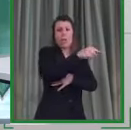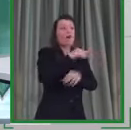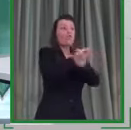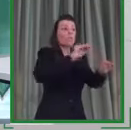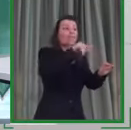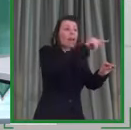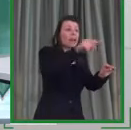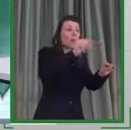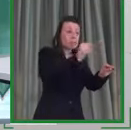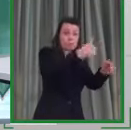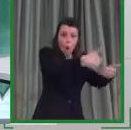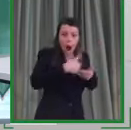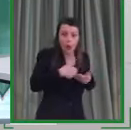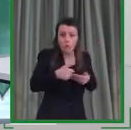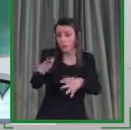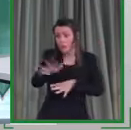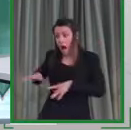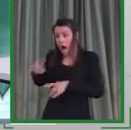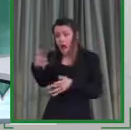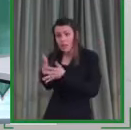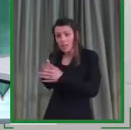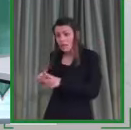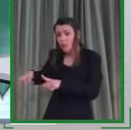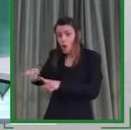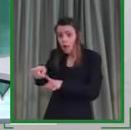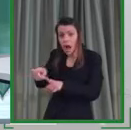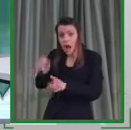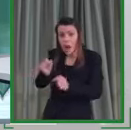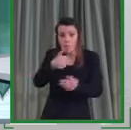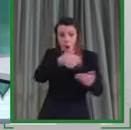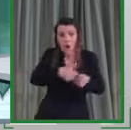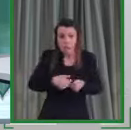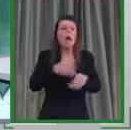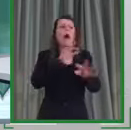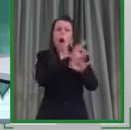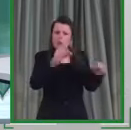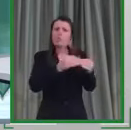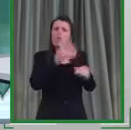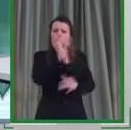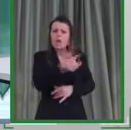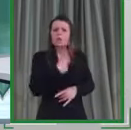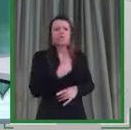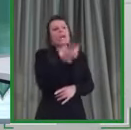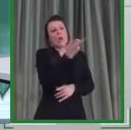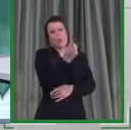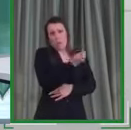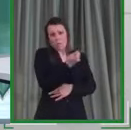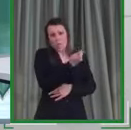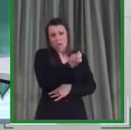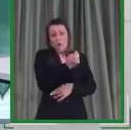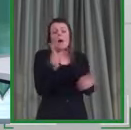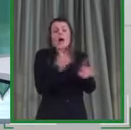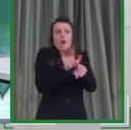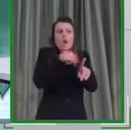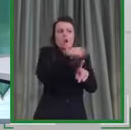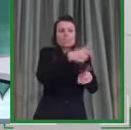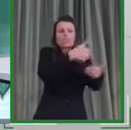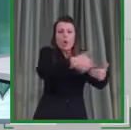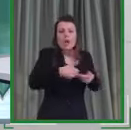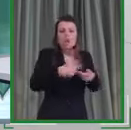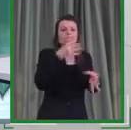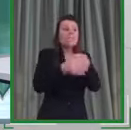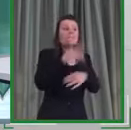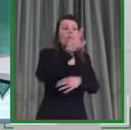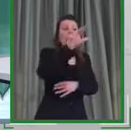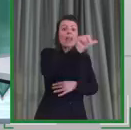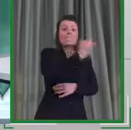qualcuno l'ha fatto un numero ristretto e questo ci ha consentito di non creare problemi in quelle rsa ma di salvare le vite